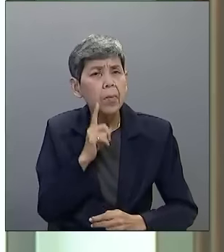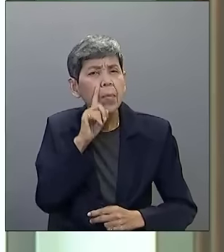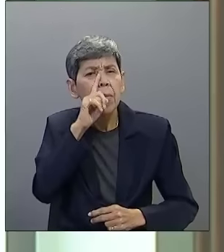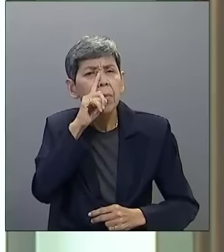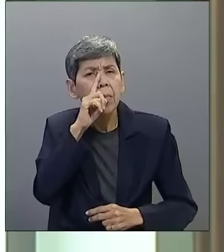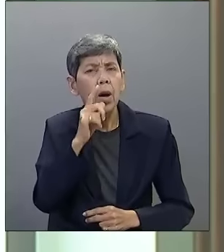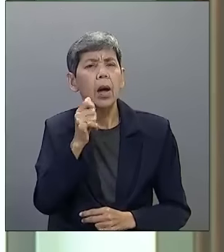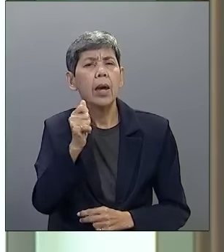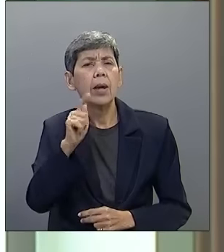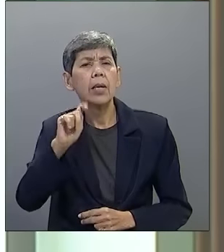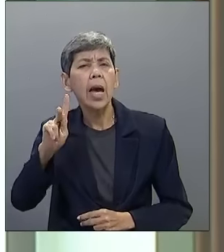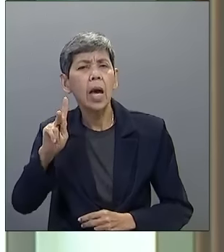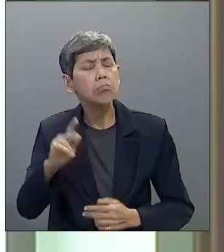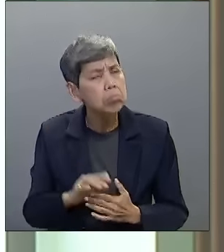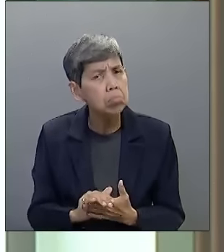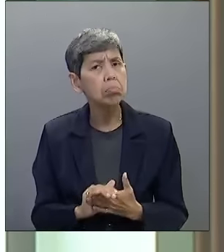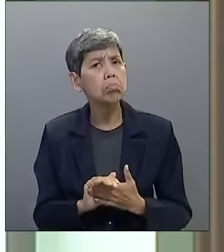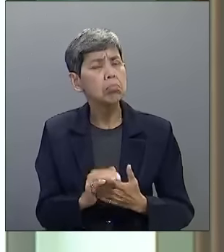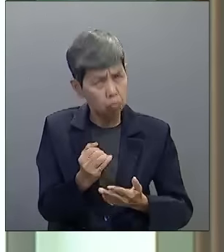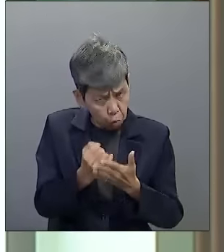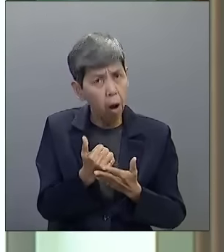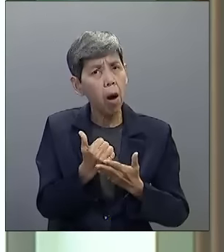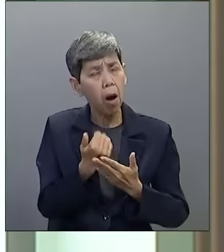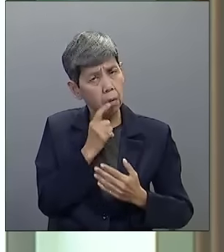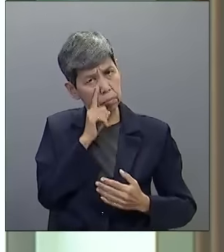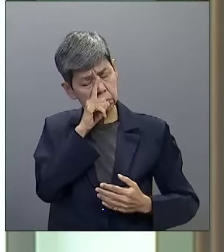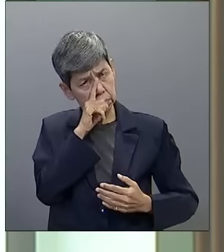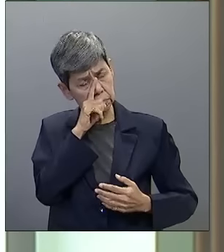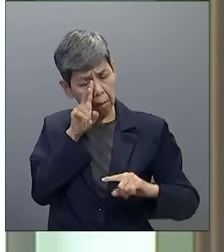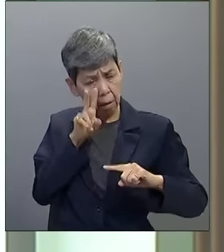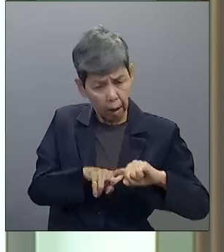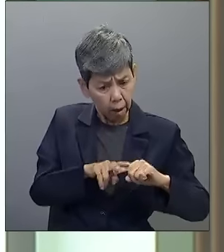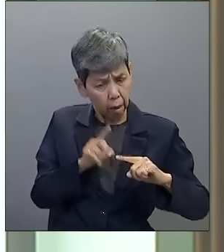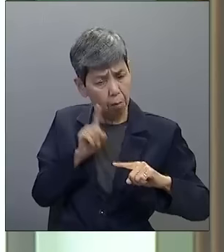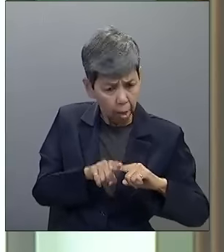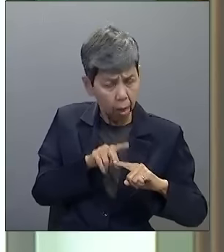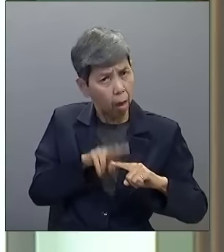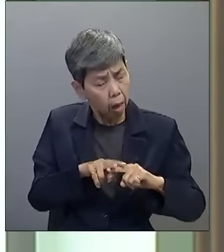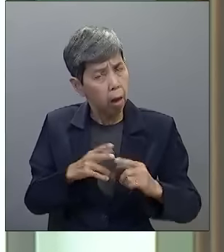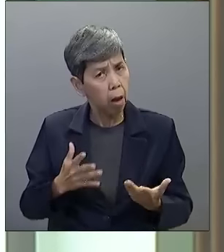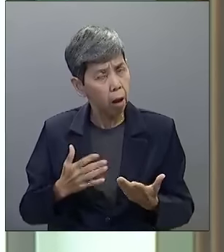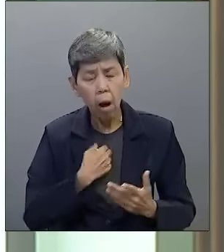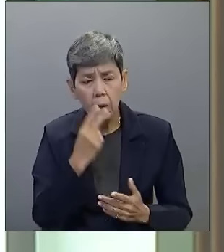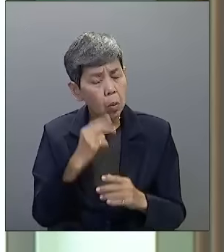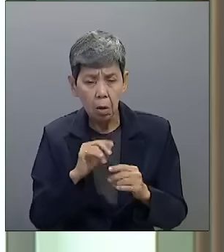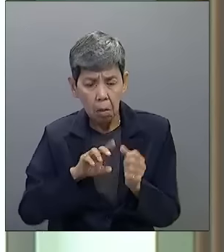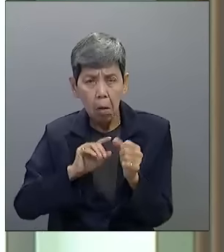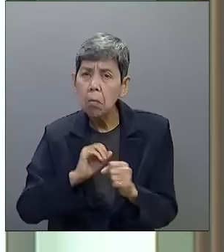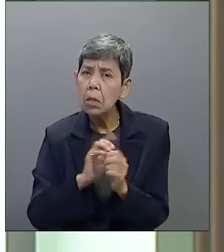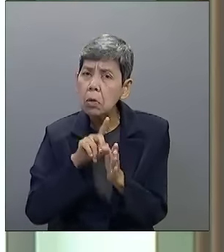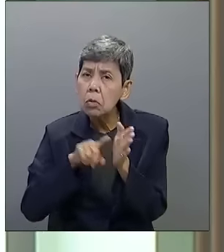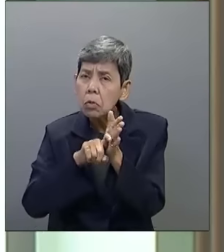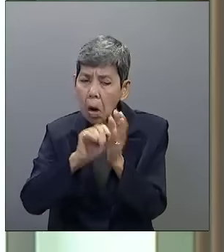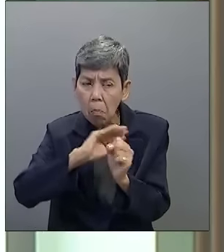จกันอยู่เนี่ยมันจะตรวจเจอไหมฮะหรือว่าไวรัสพวกนั้นเนี่ยมันก็จะหลีกเลี่ยงในการตรวจเจอมันก็ต้องไปพัฒนาชุดตรวจด้วย